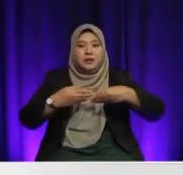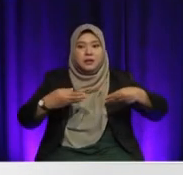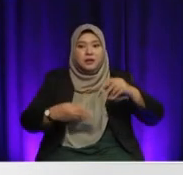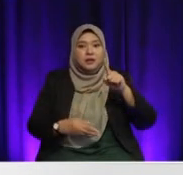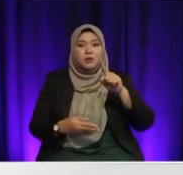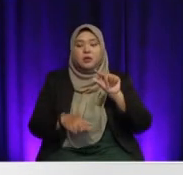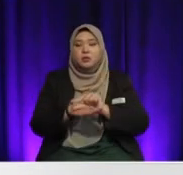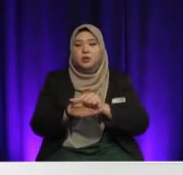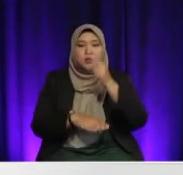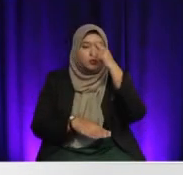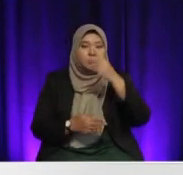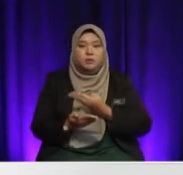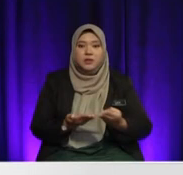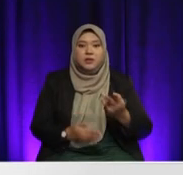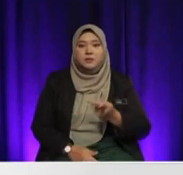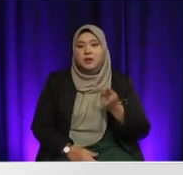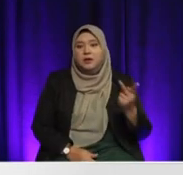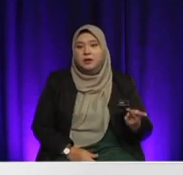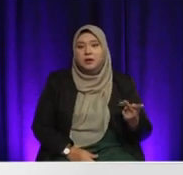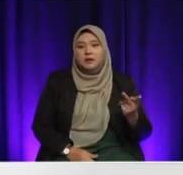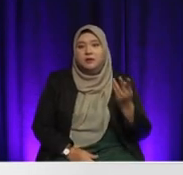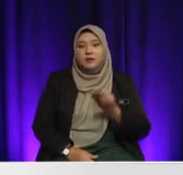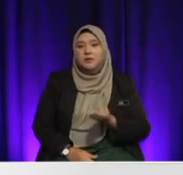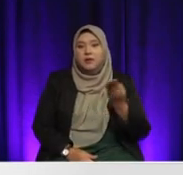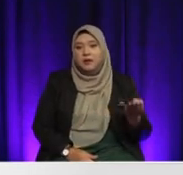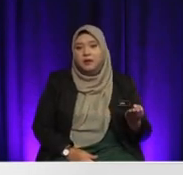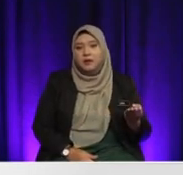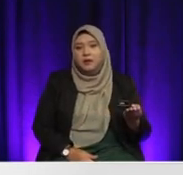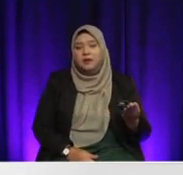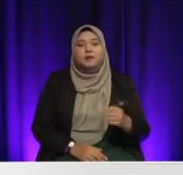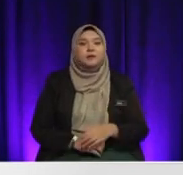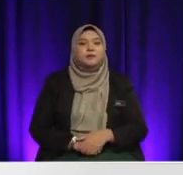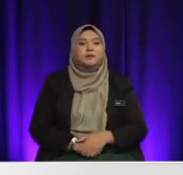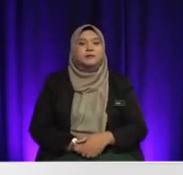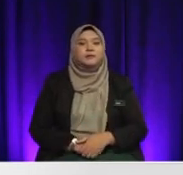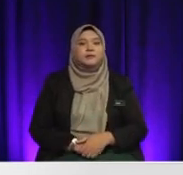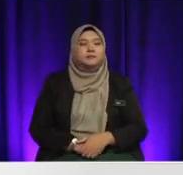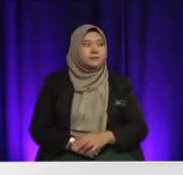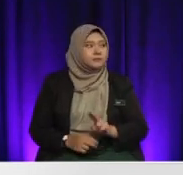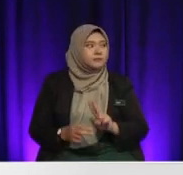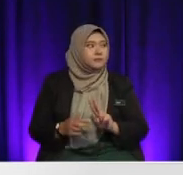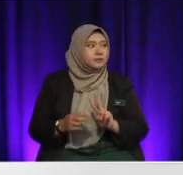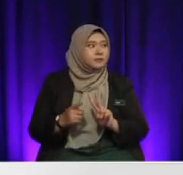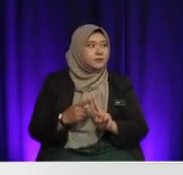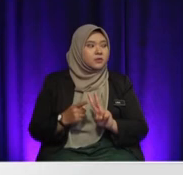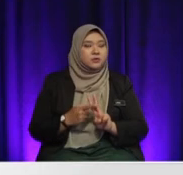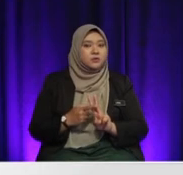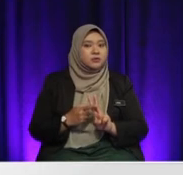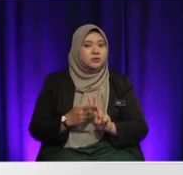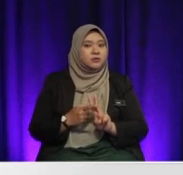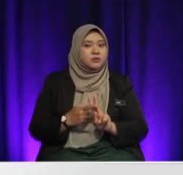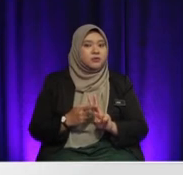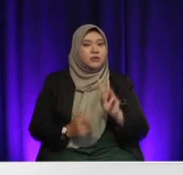ada bilangan pekerja, darab masa, darab kadar upah. Lepas tu kita ada kos overhead atau kos